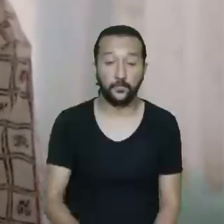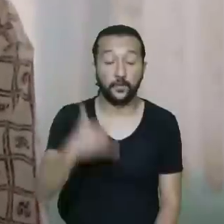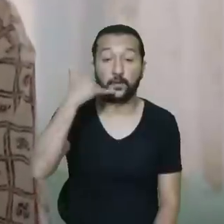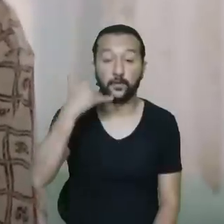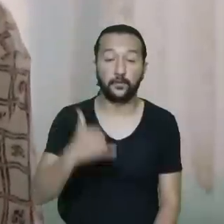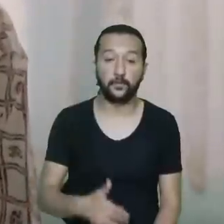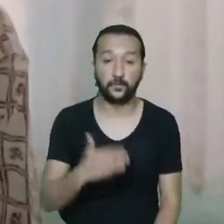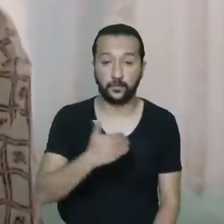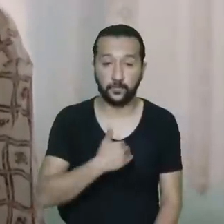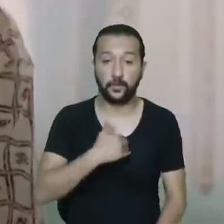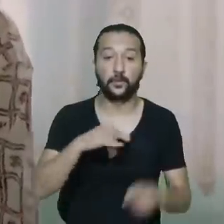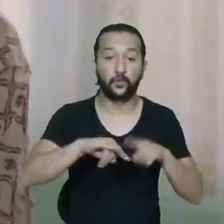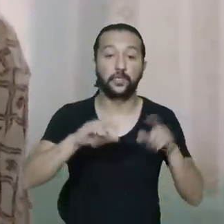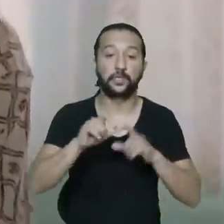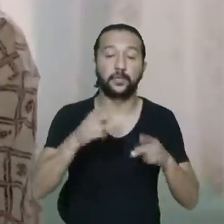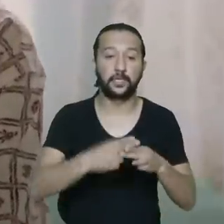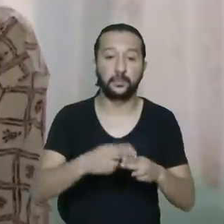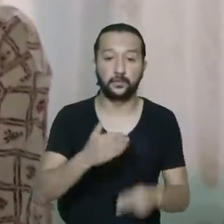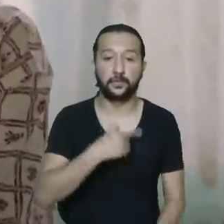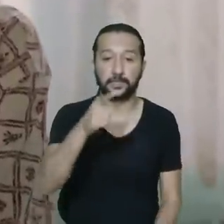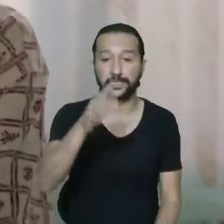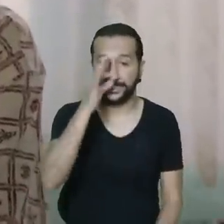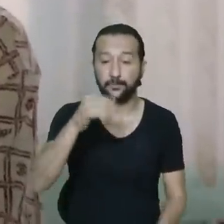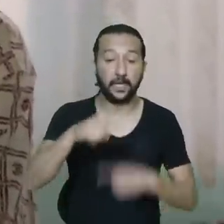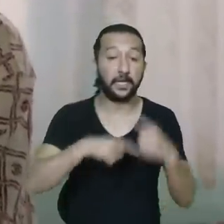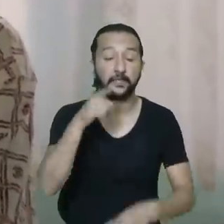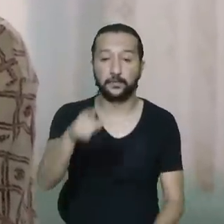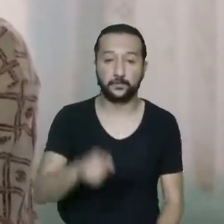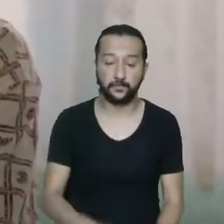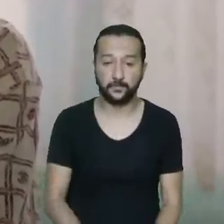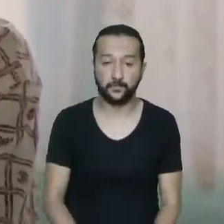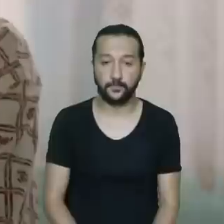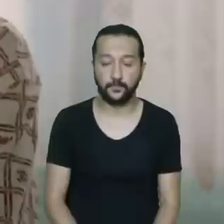Ali, ben Hüseyin Sepetçi. Siz kimi aradıydınız da?